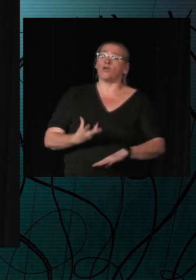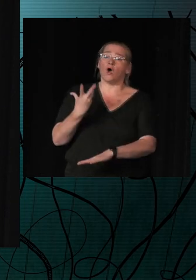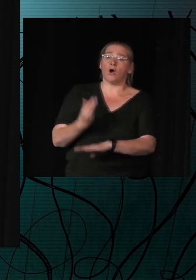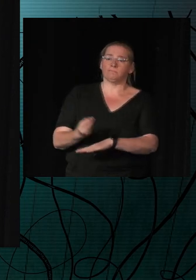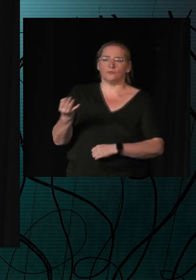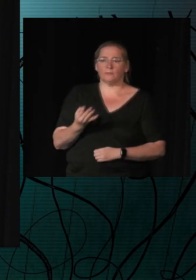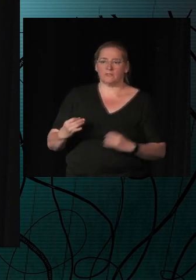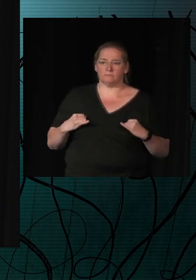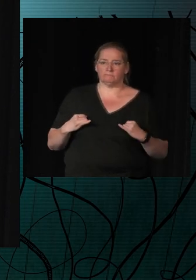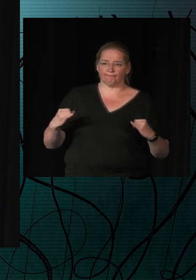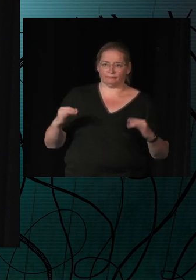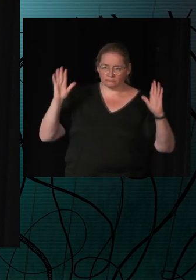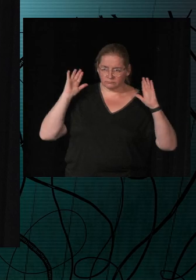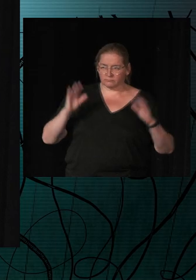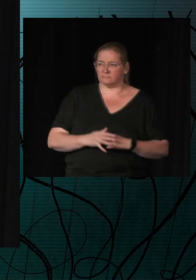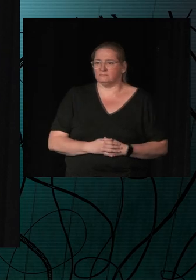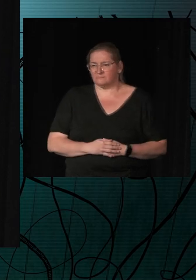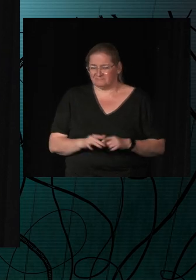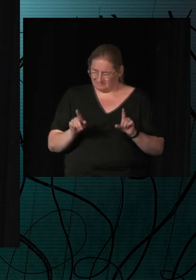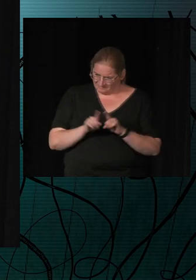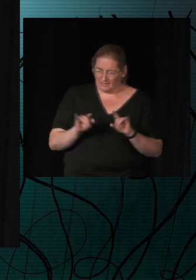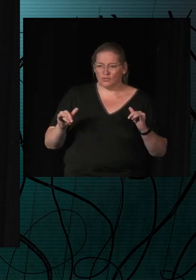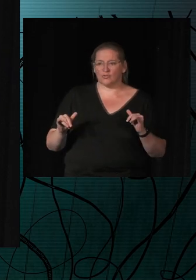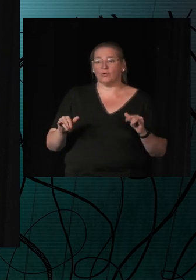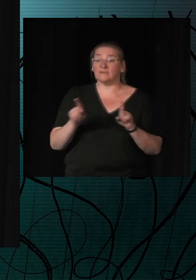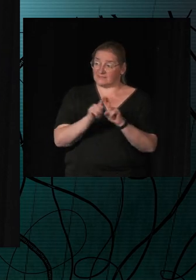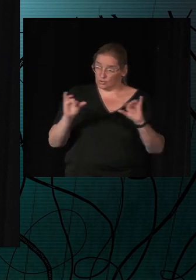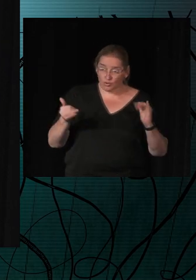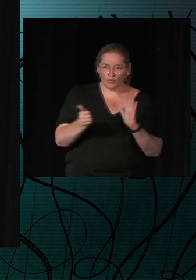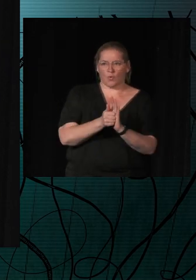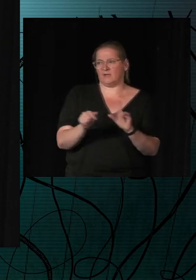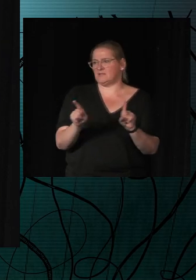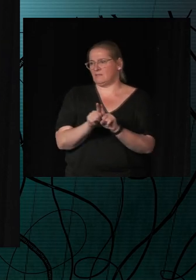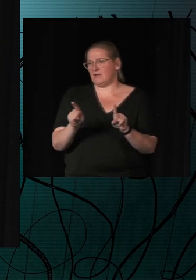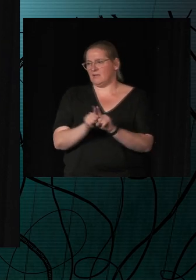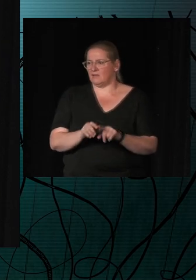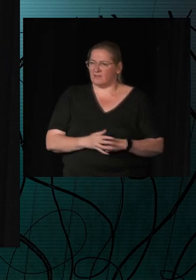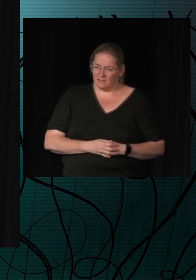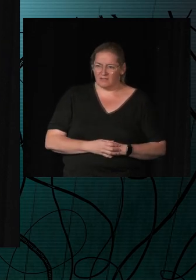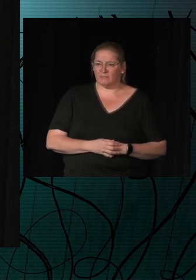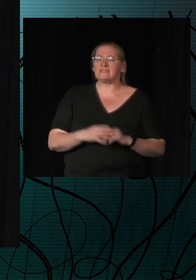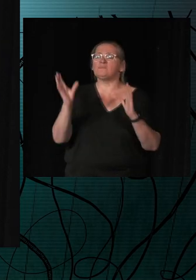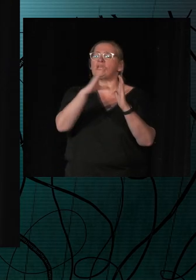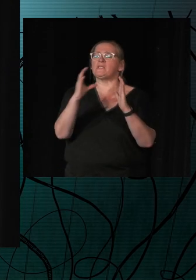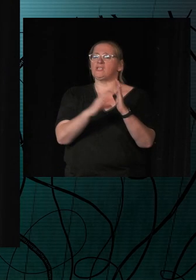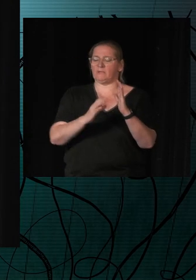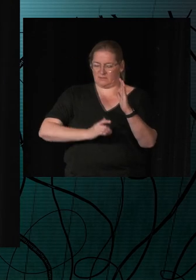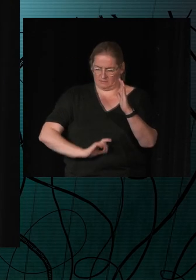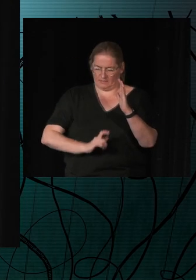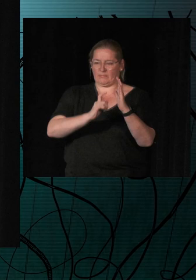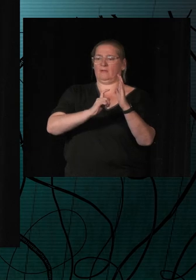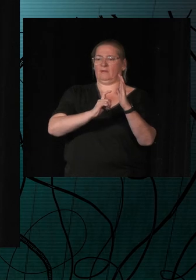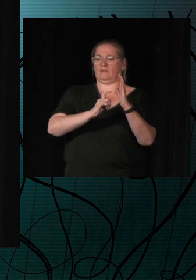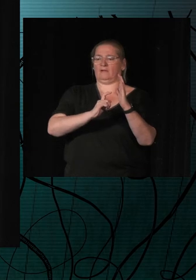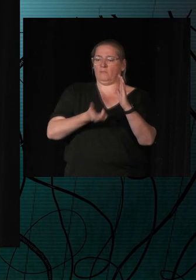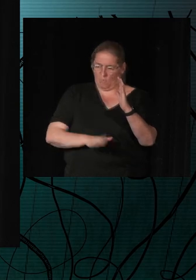automatiques qui ont touché également le monde du jeu d'horreur notamment dans le jeu de rô aussi la fameuse touche F12 et donc là tu considères que ça fait barrage à la